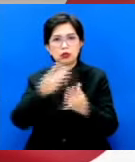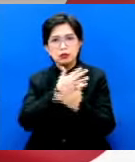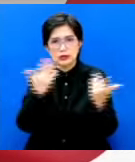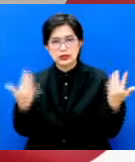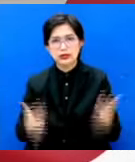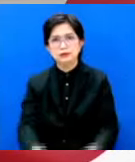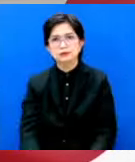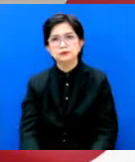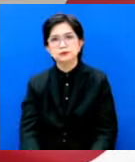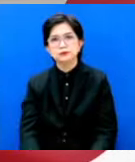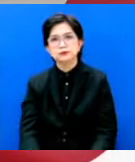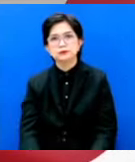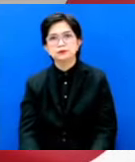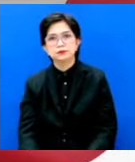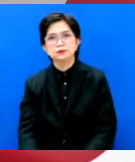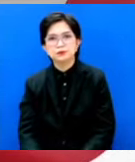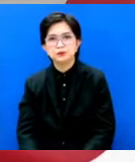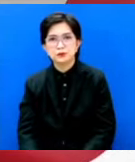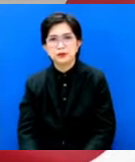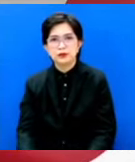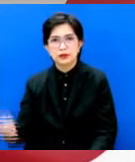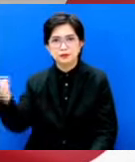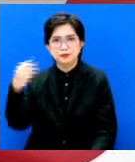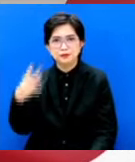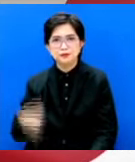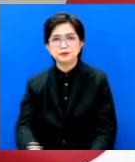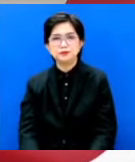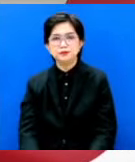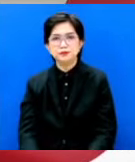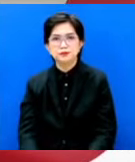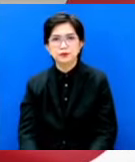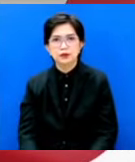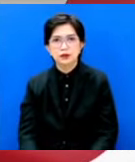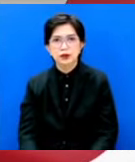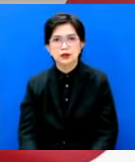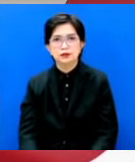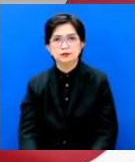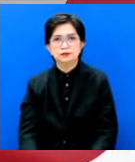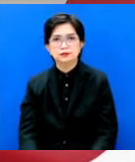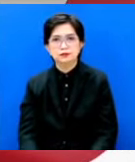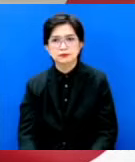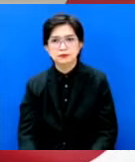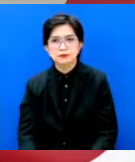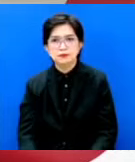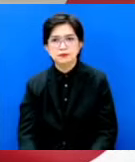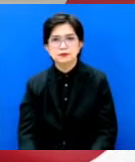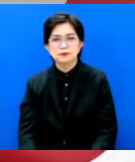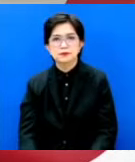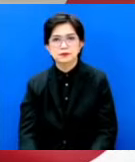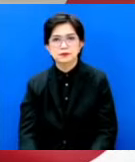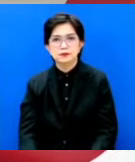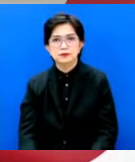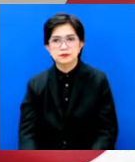terimakasih. Baik,silakanjawabpasangankandidat nomor3.Andapunyawaktusatu